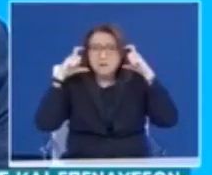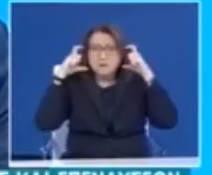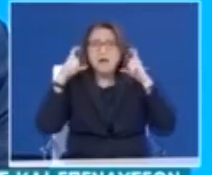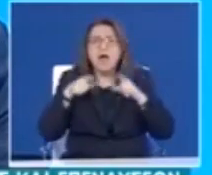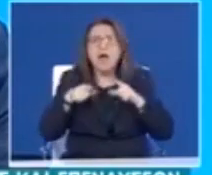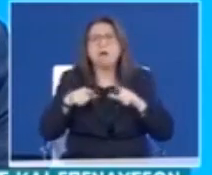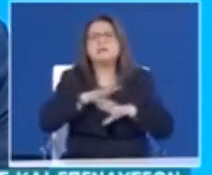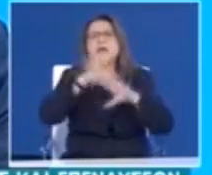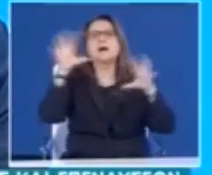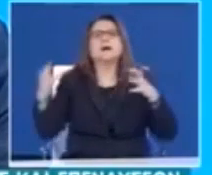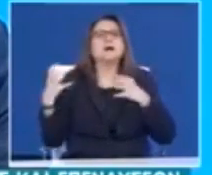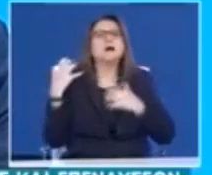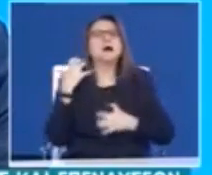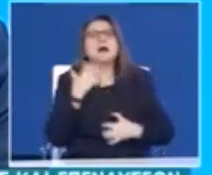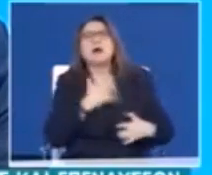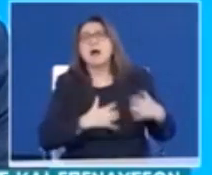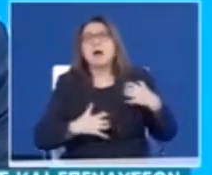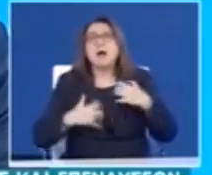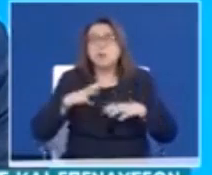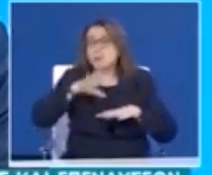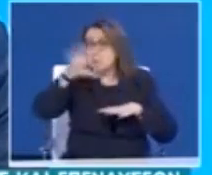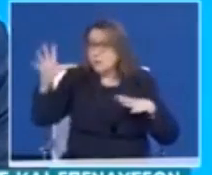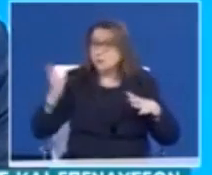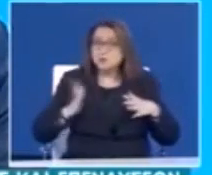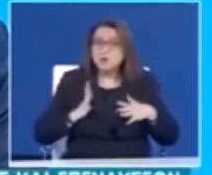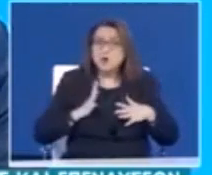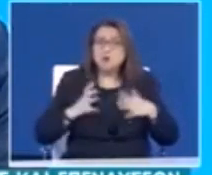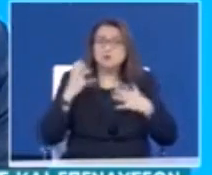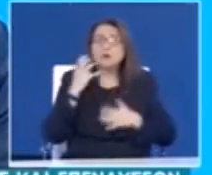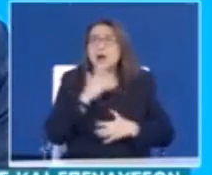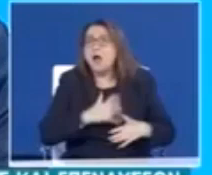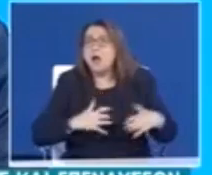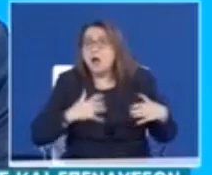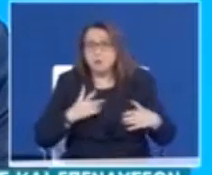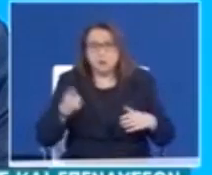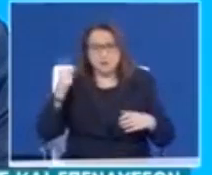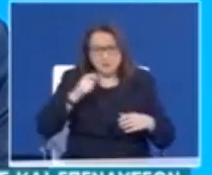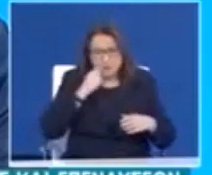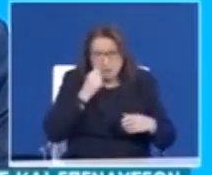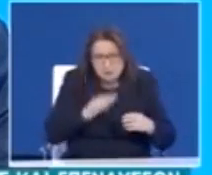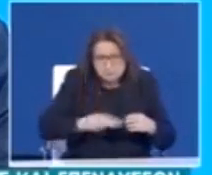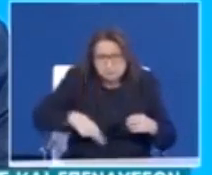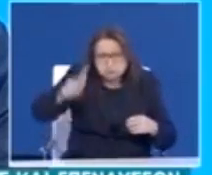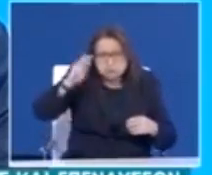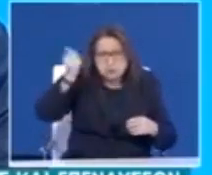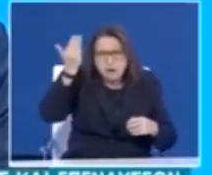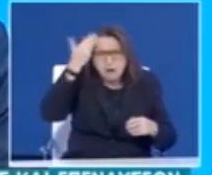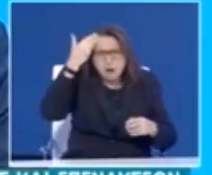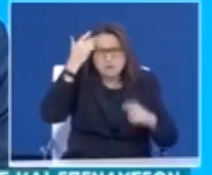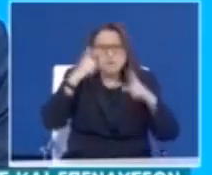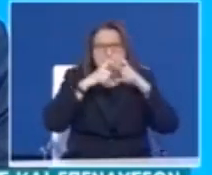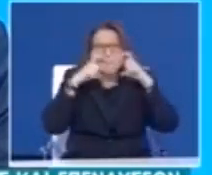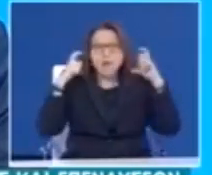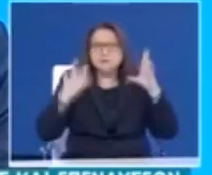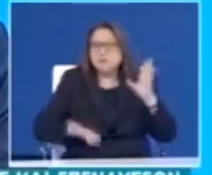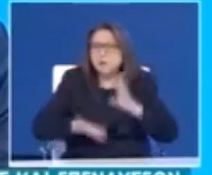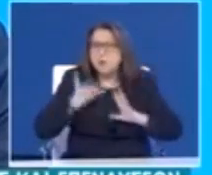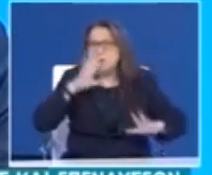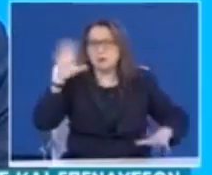αντισηπτικά και συνέχεια τη μεγάλη ανησυχία για τη μεγάλη αύξηση των τιμών τους. Το Υπουργείο Ανάπτυξης με πολύ μεγάλη